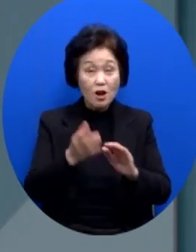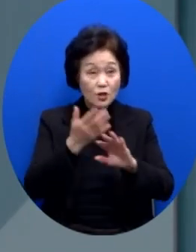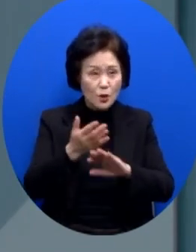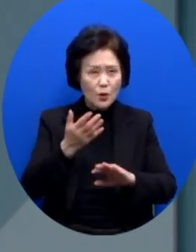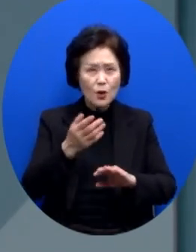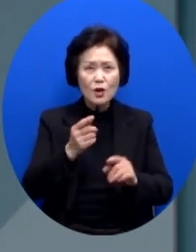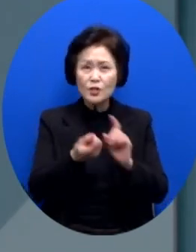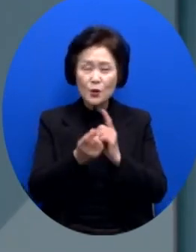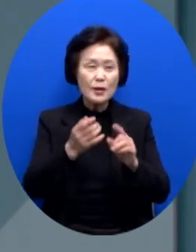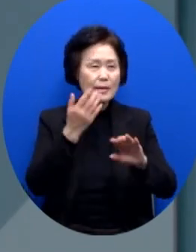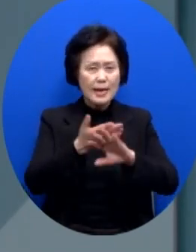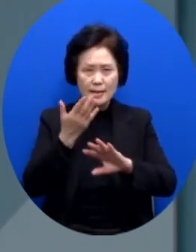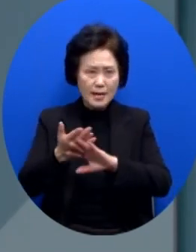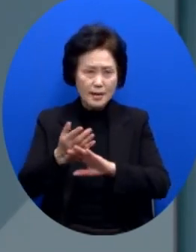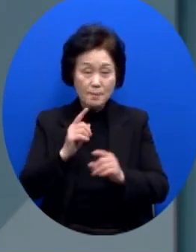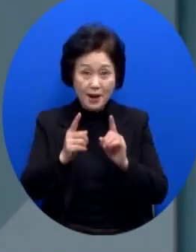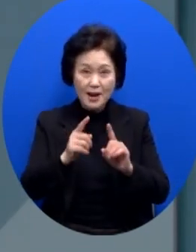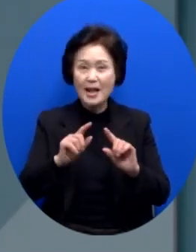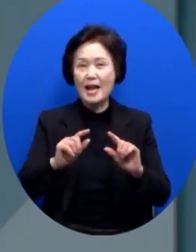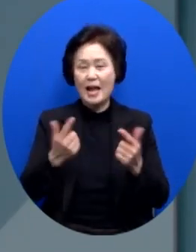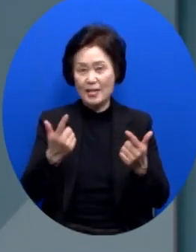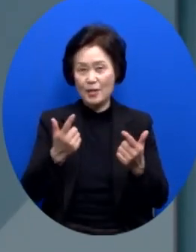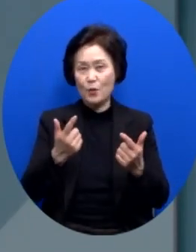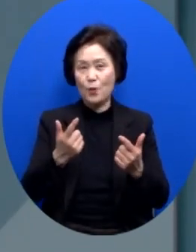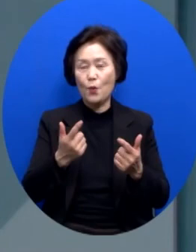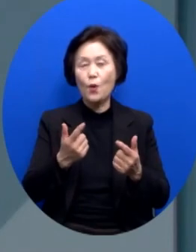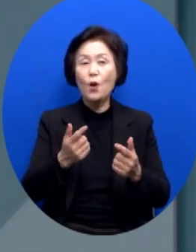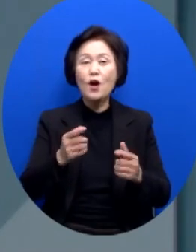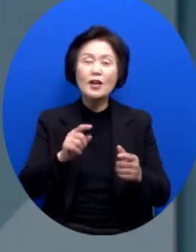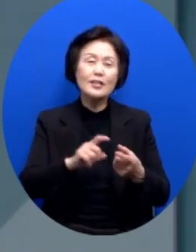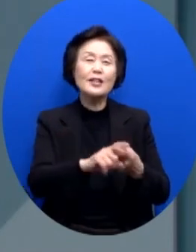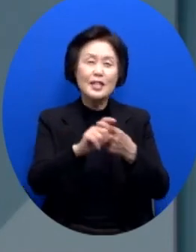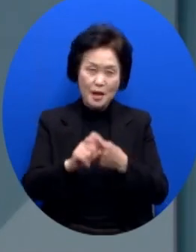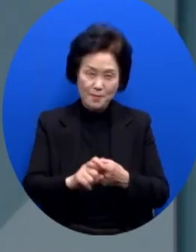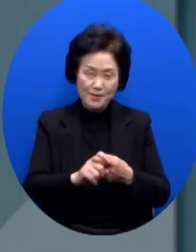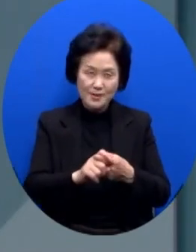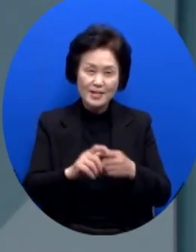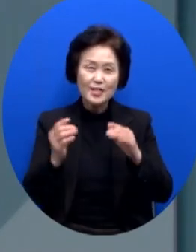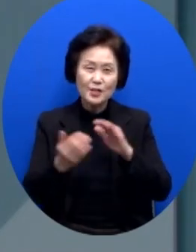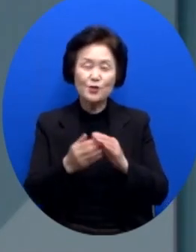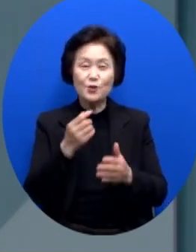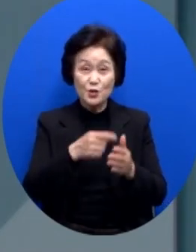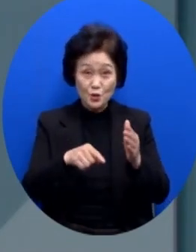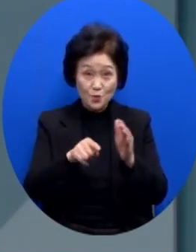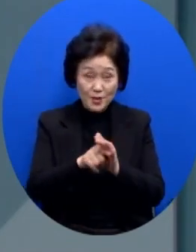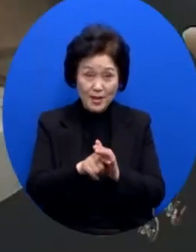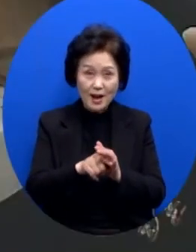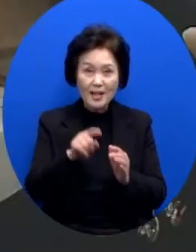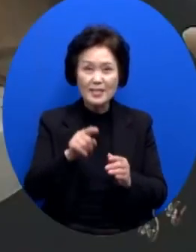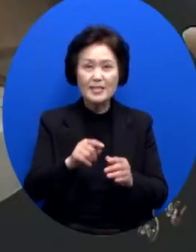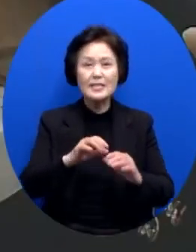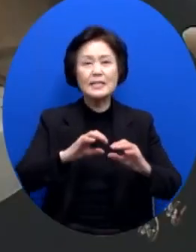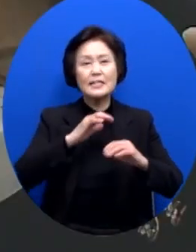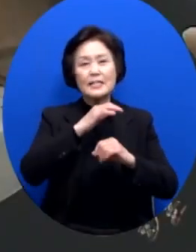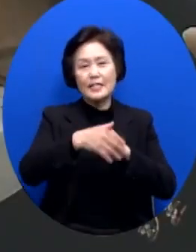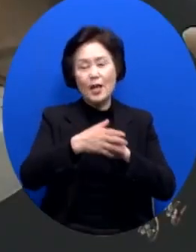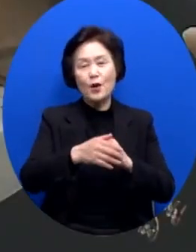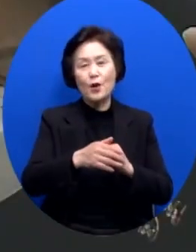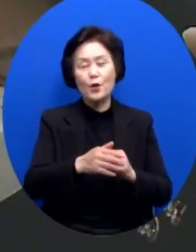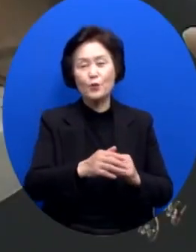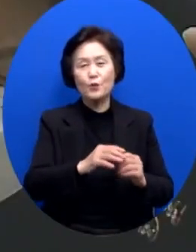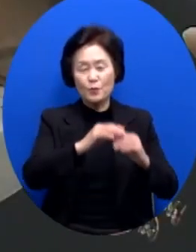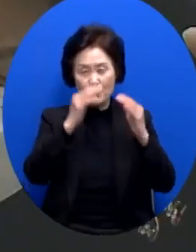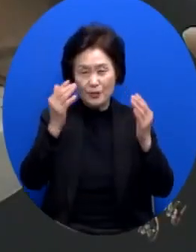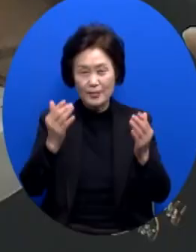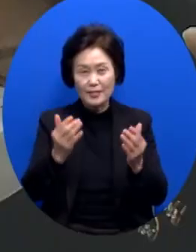통하여서 연합을 이룹니다 이런 연합이 대구 신의 전체의 미치기 를 바랍니다 내 목사님이 오늘 말씀